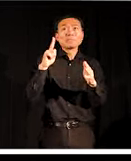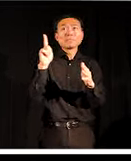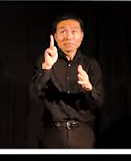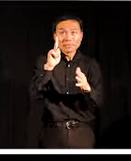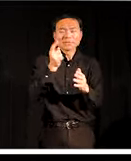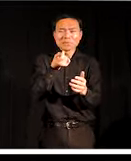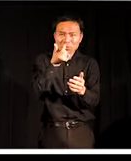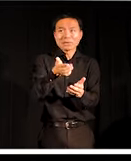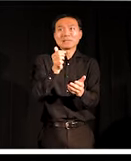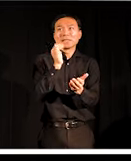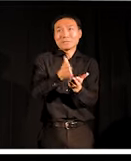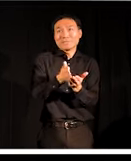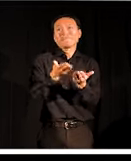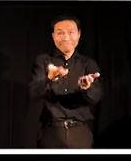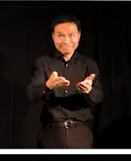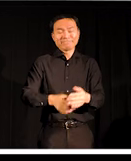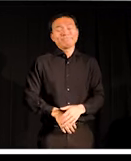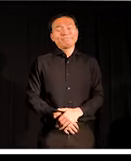ます